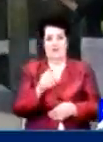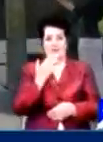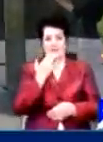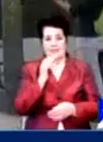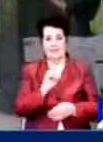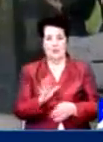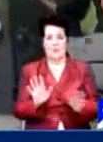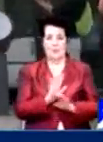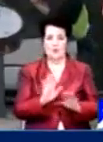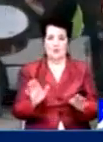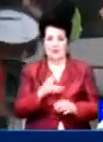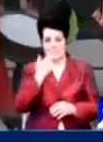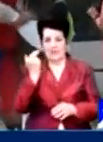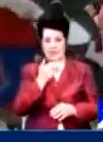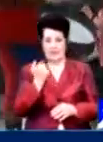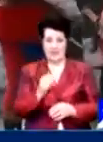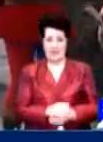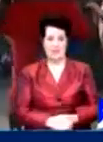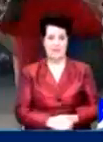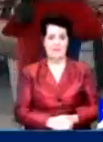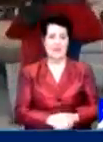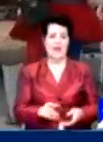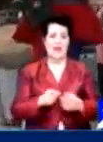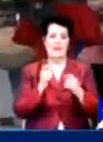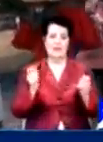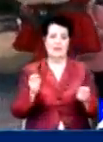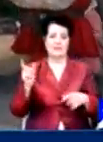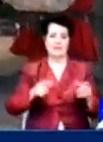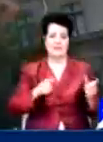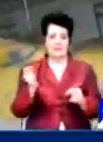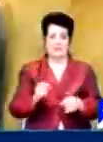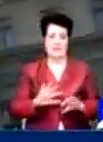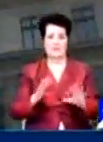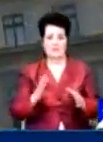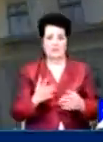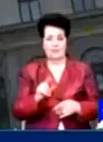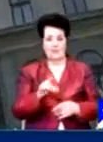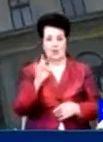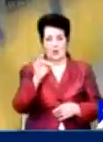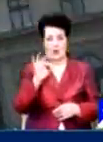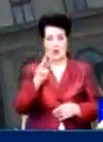Parada muzicanților din Italia a deschis festivalul. Momentul a fost completat de stegarii din Roma.